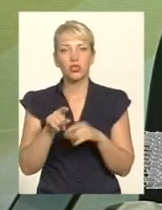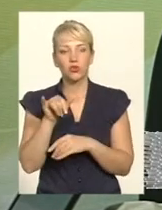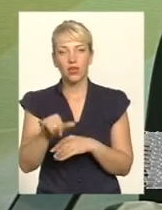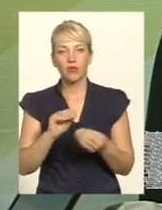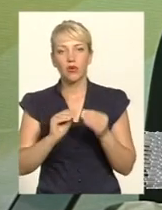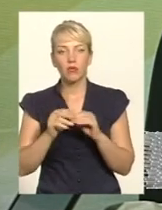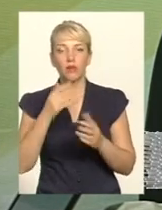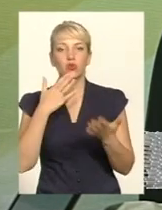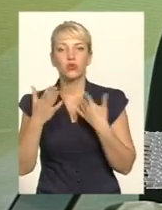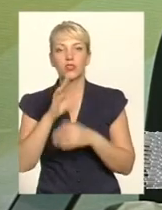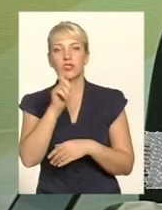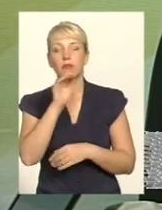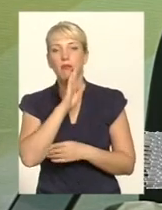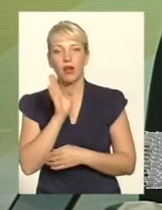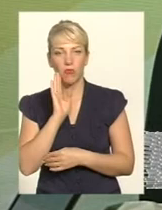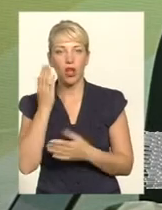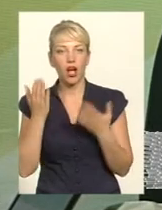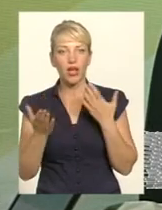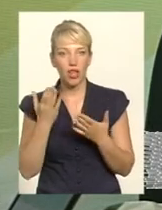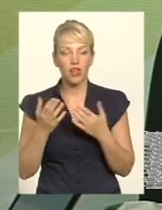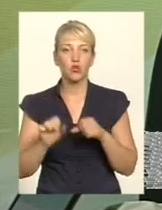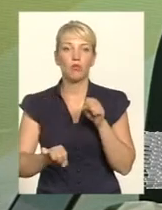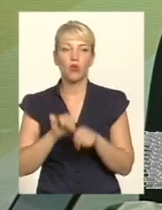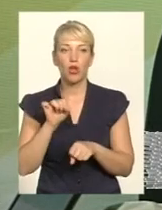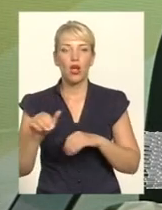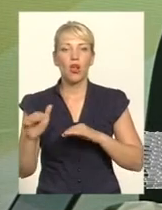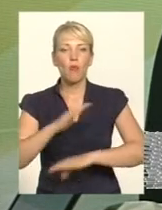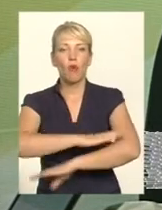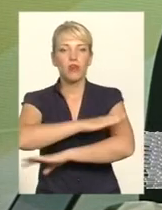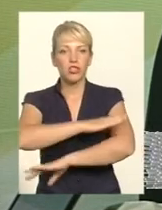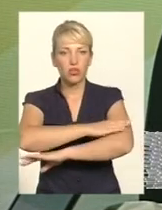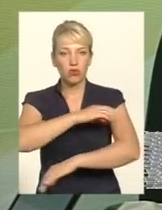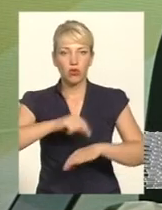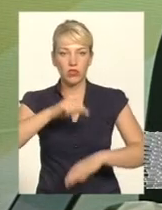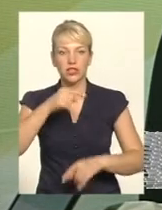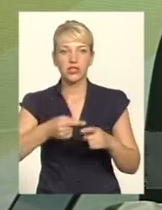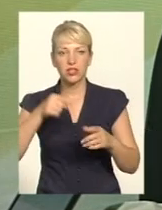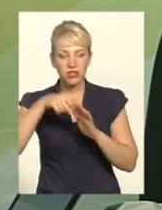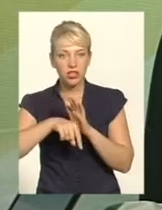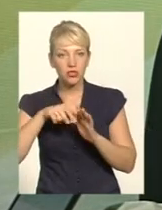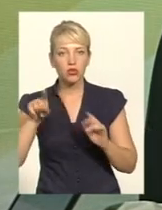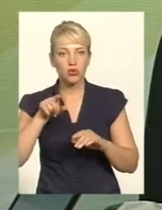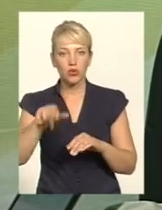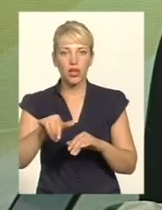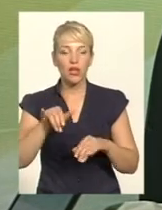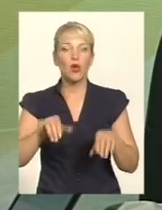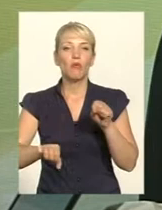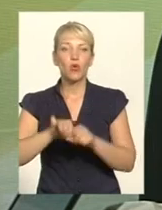проблеми в стосунках з мамою, якщо в неї порушені поведінкові реакції, це означає, що в неї порушені стосунки з